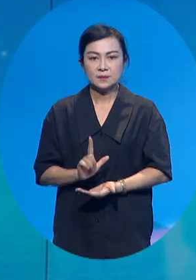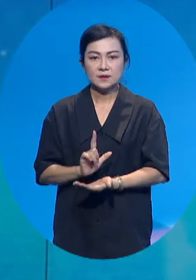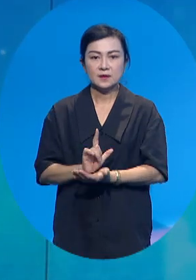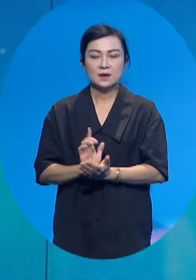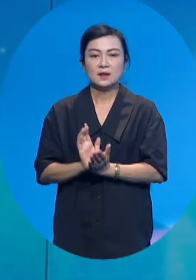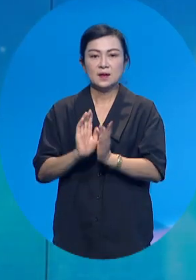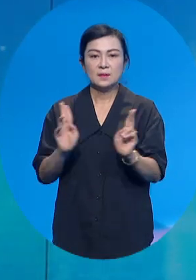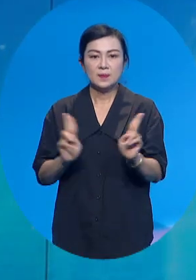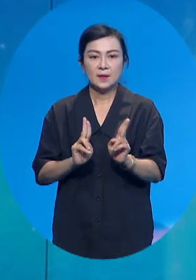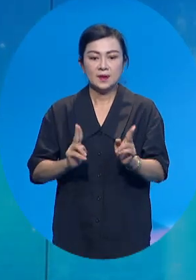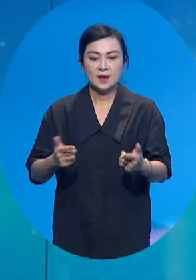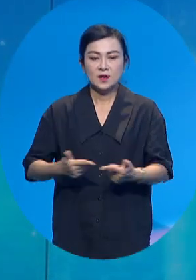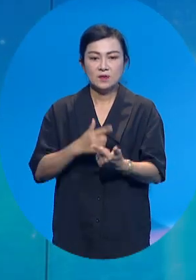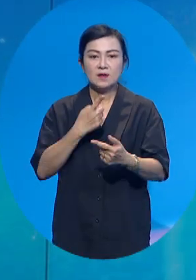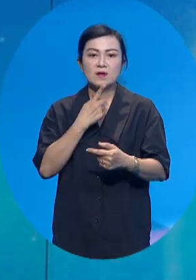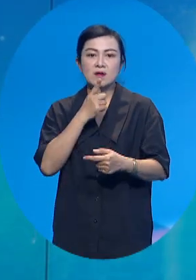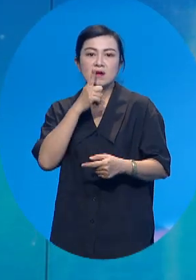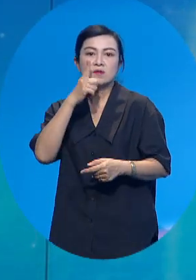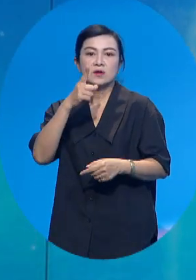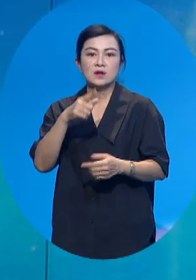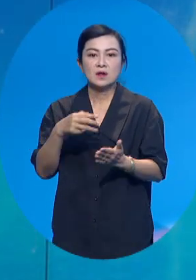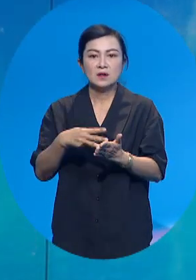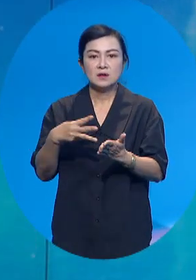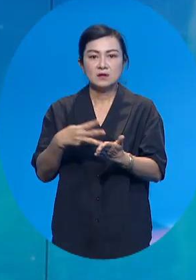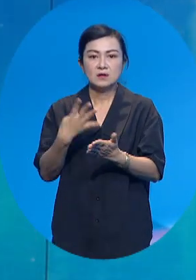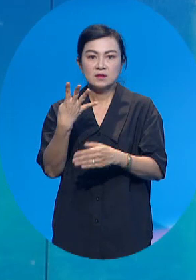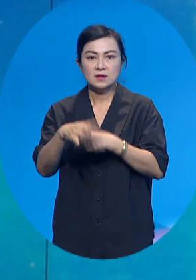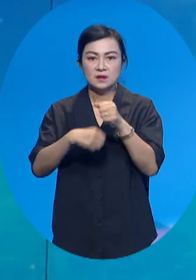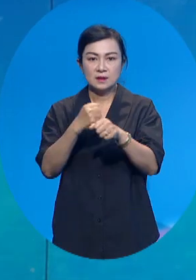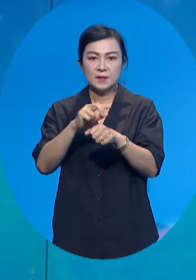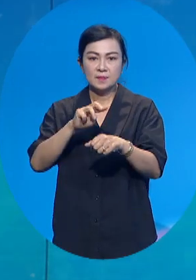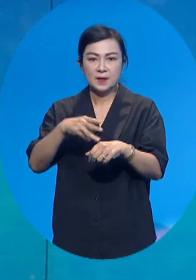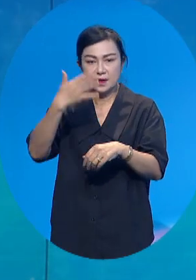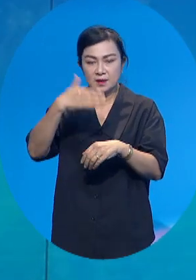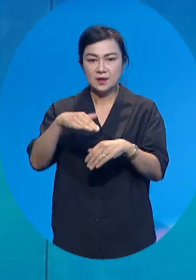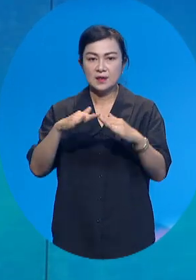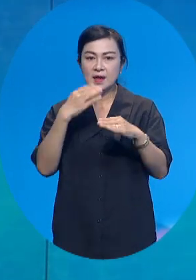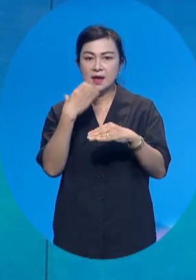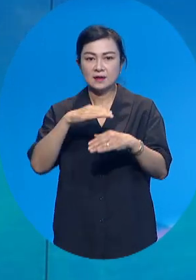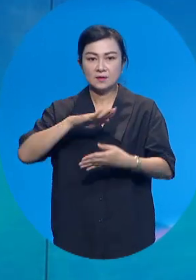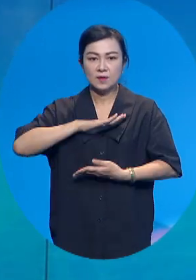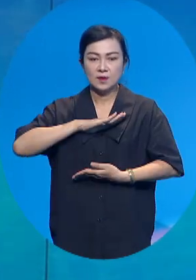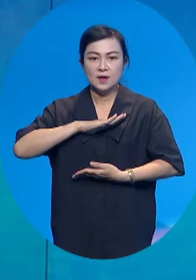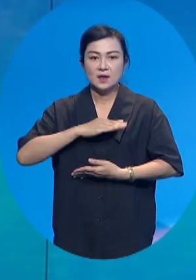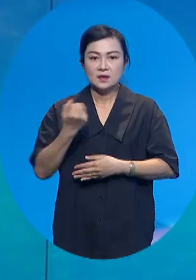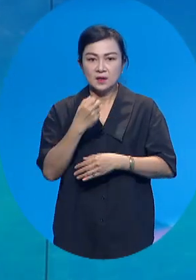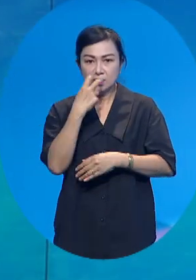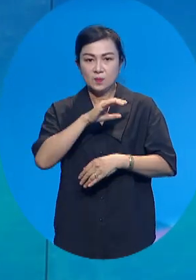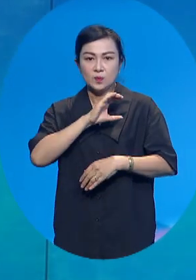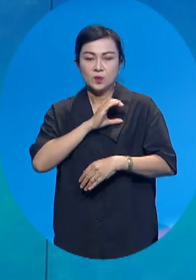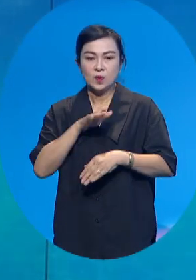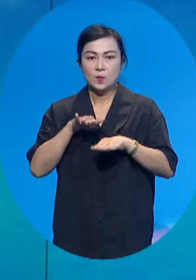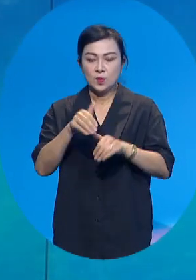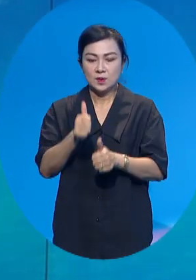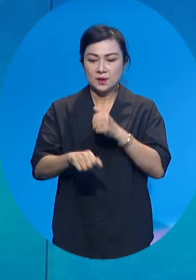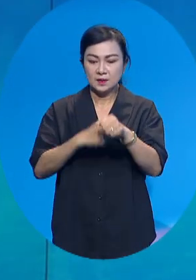Lễ bế mạc Liên hoan ảo thuật toàn quốc lần thứ tư năm 2023 đã diễn ra tại Nhà hát thành phố. Những giải thưởng xứng đáng đã tìm được chủ nhân cho mùa